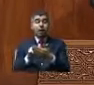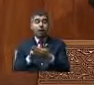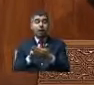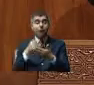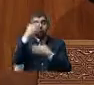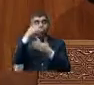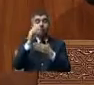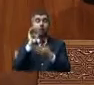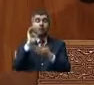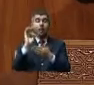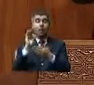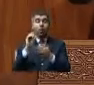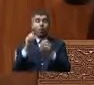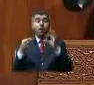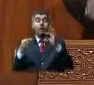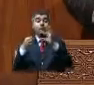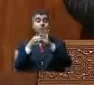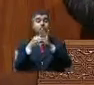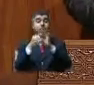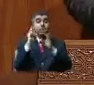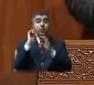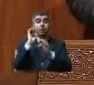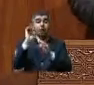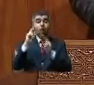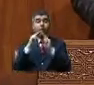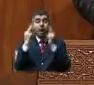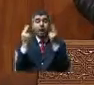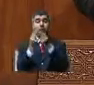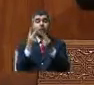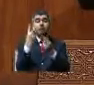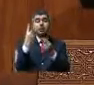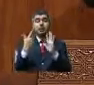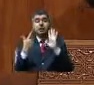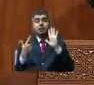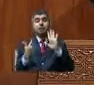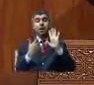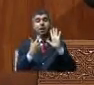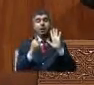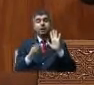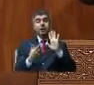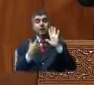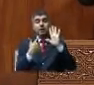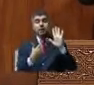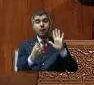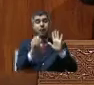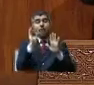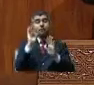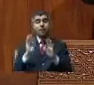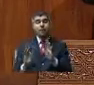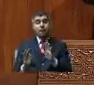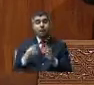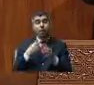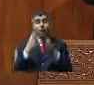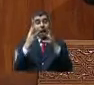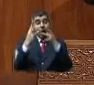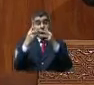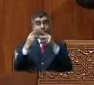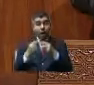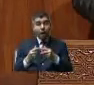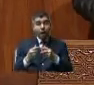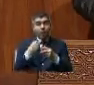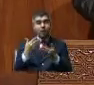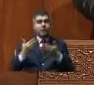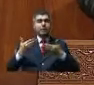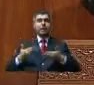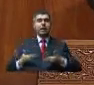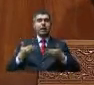النقد الدولي كانت 7.7%، وانتم واخا جداد ولا قدام غتبداو تعرفوا بلي هذه الأرقام راه هي ثقيلة